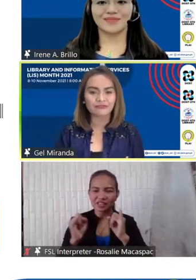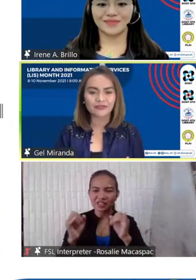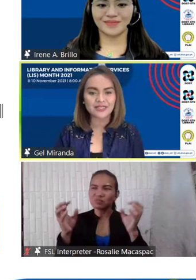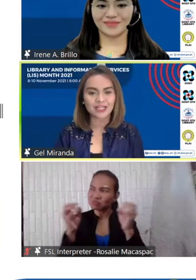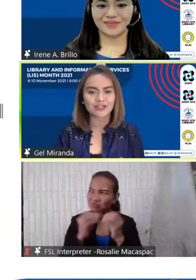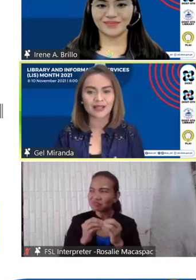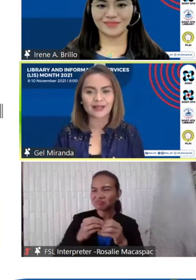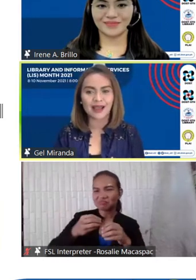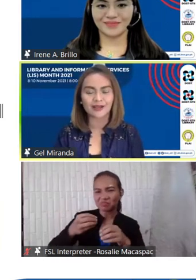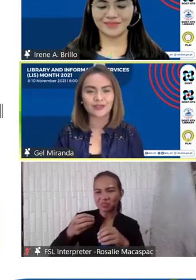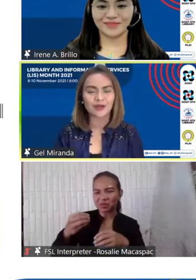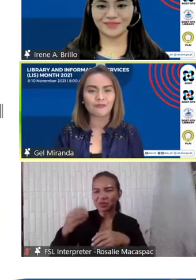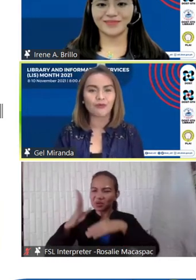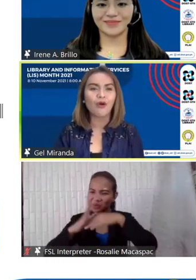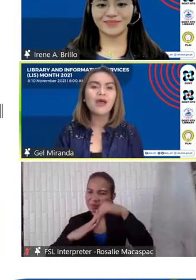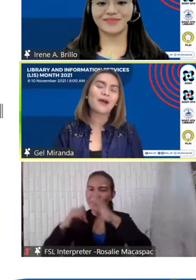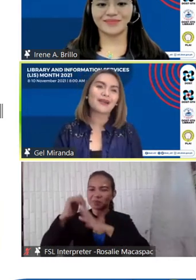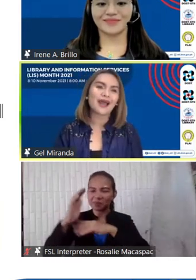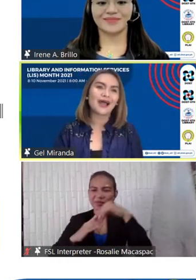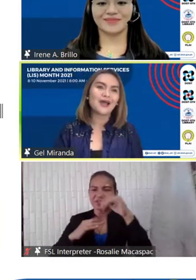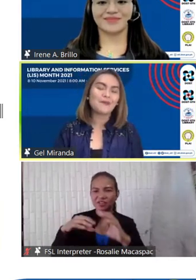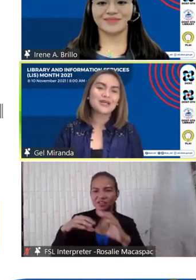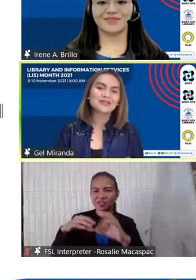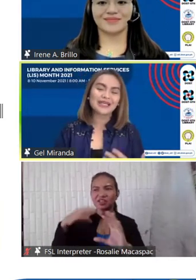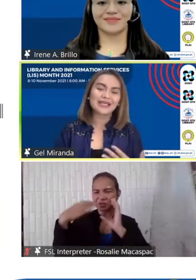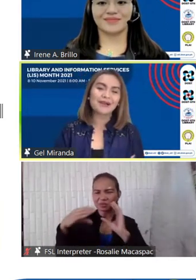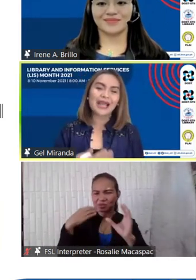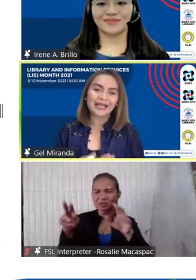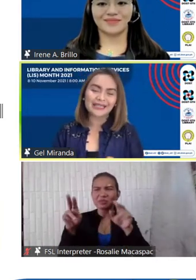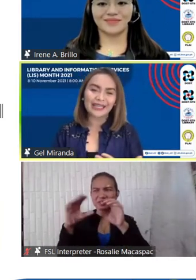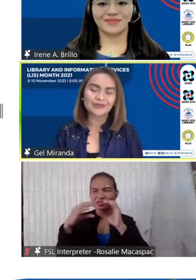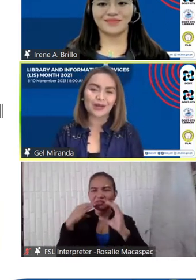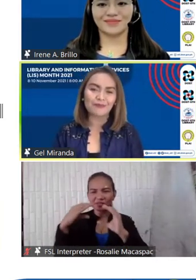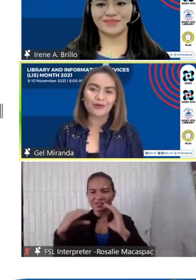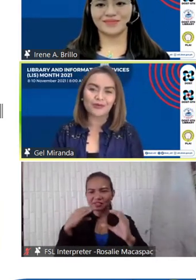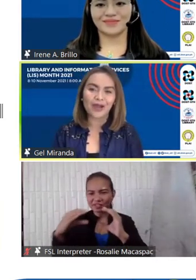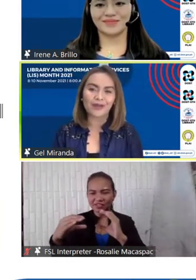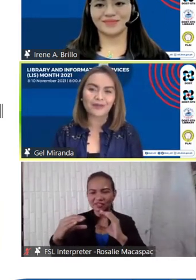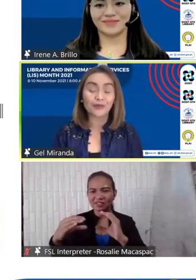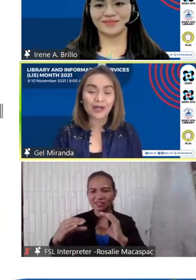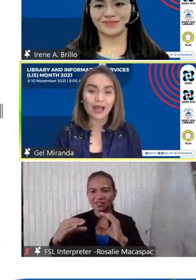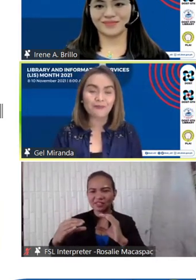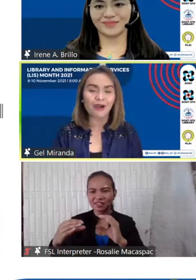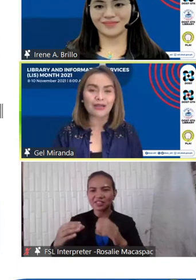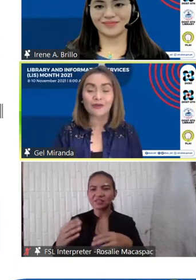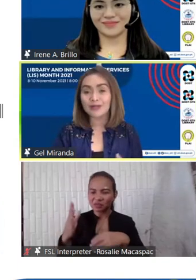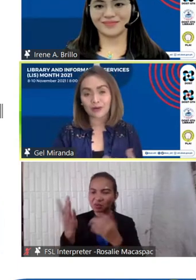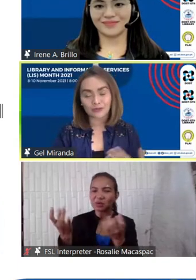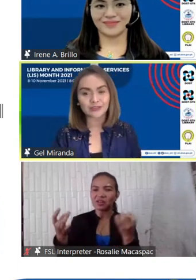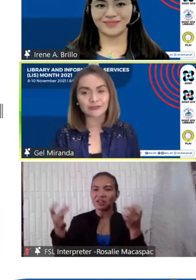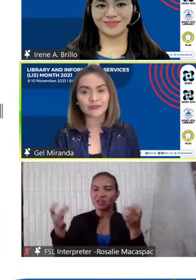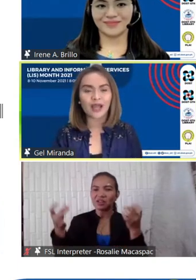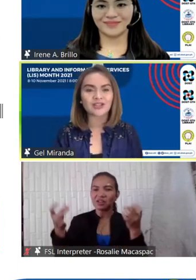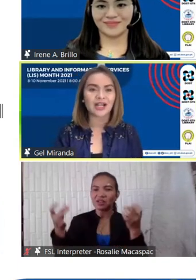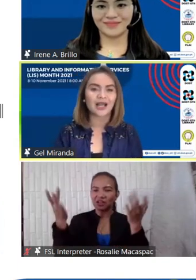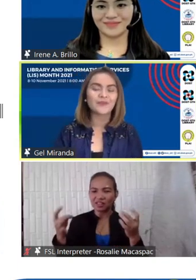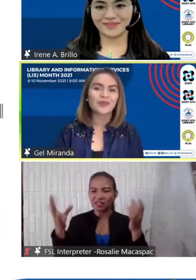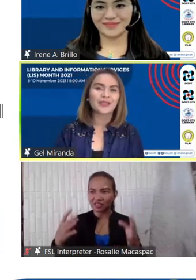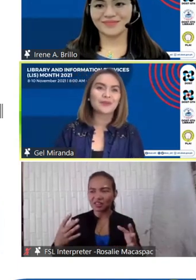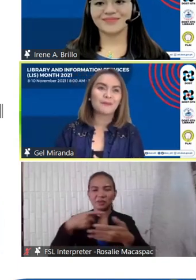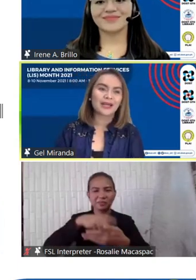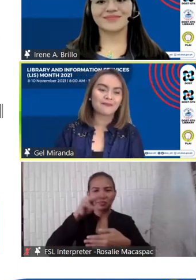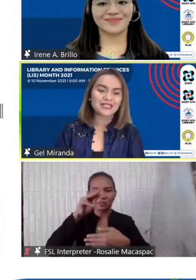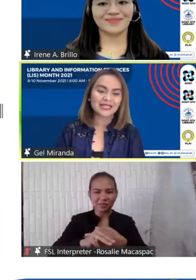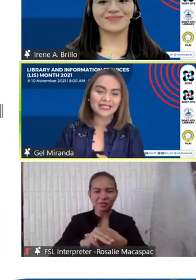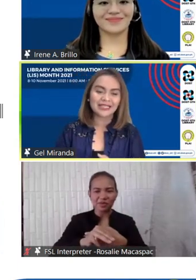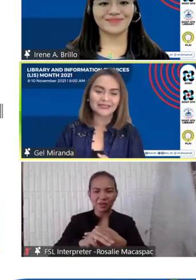very conversational lang yung takbo para mas maging magaan din yung takbo ng aming programa, lalo na kung interview nga siya.